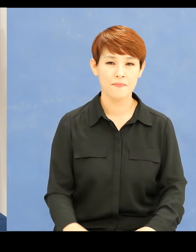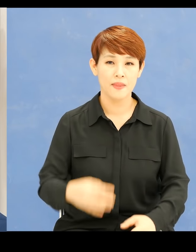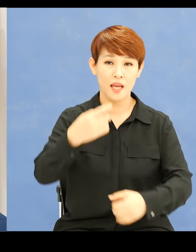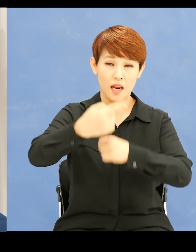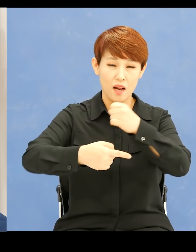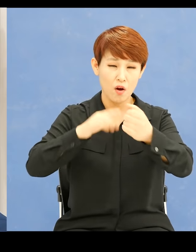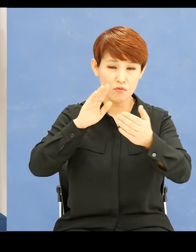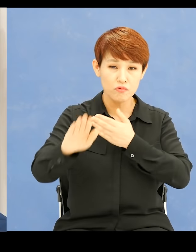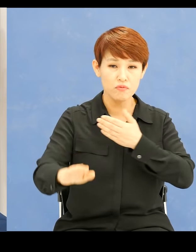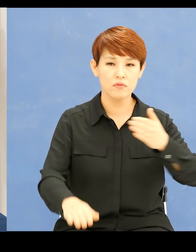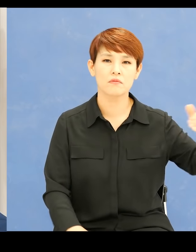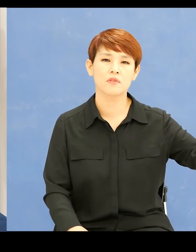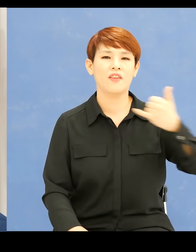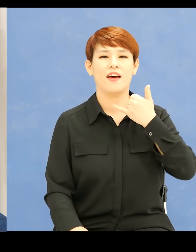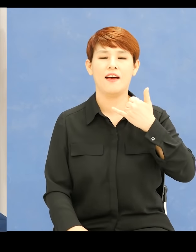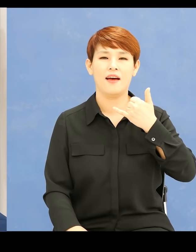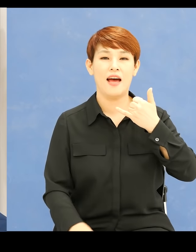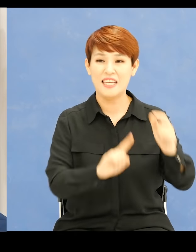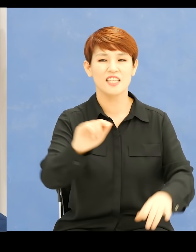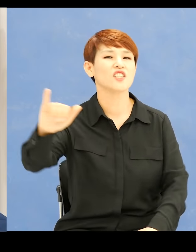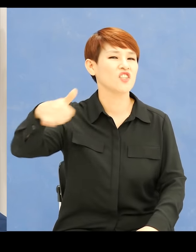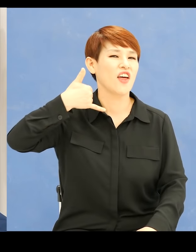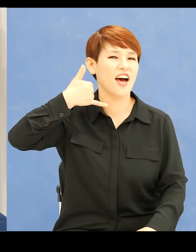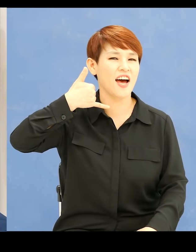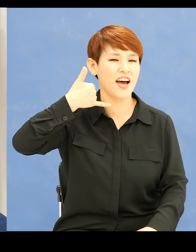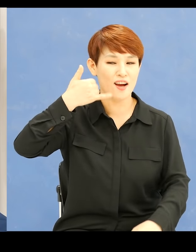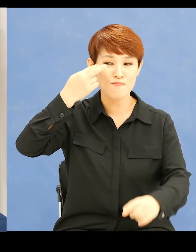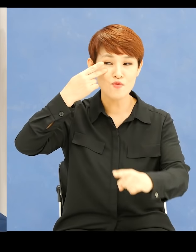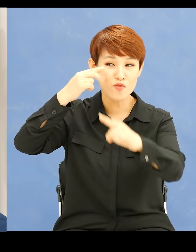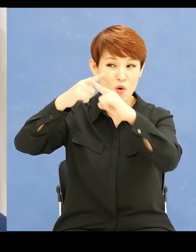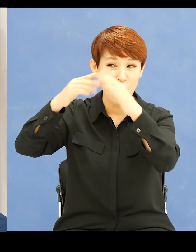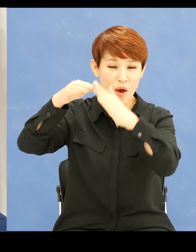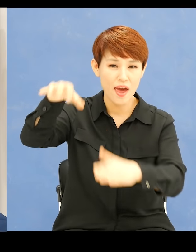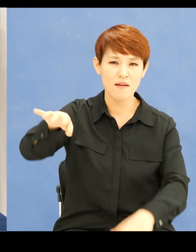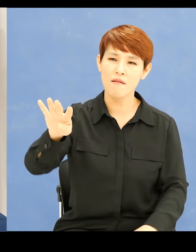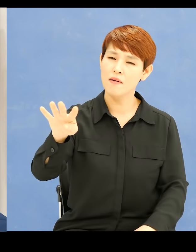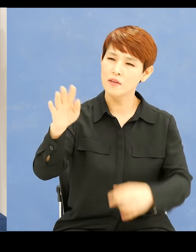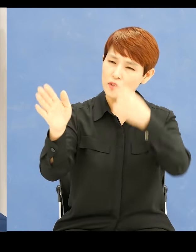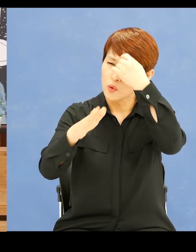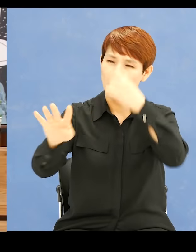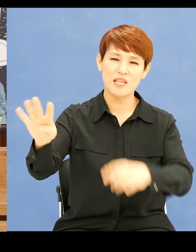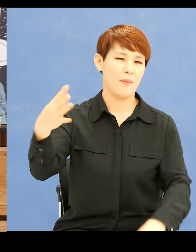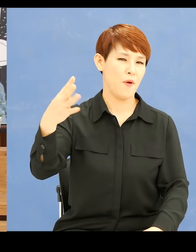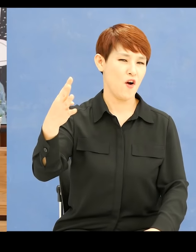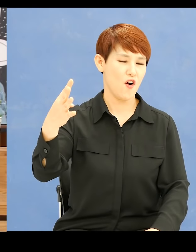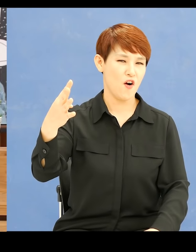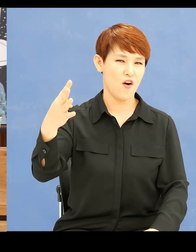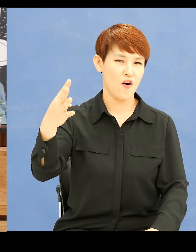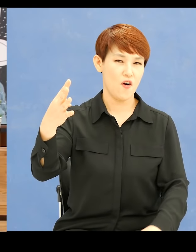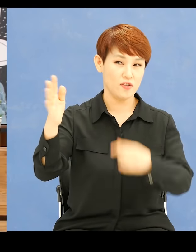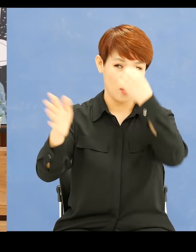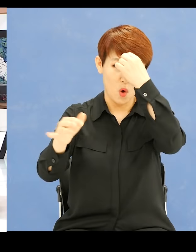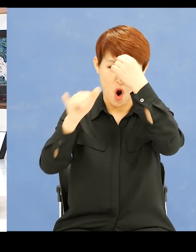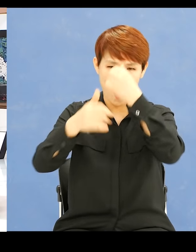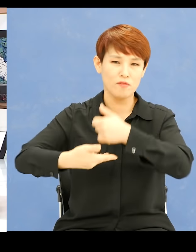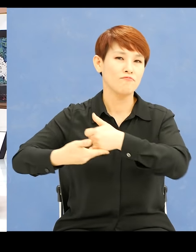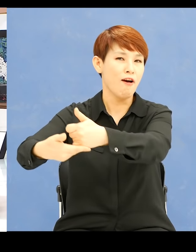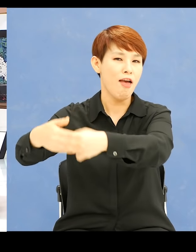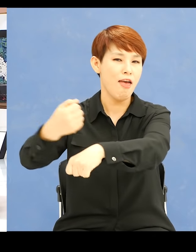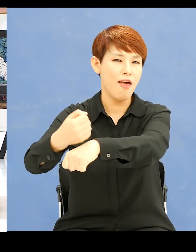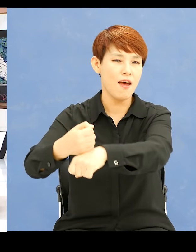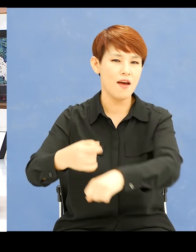근데 1년 지나니까 전화가 한 통 왔어요. 네. 그 같은 미국에 있는 교회인데 네. 400명 되는 교회에서 청빙이 온 거예요. 예. 400명이